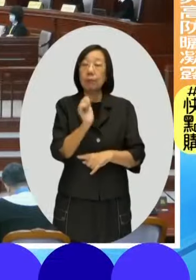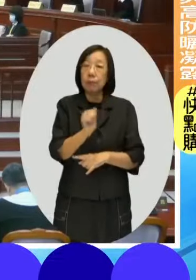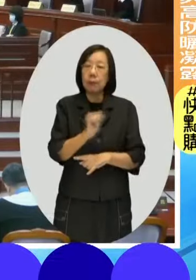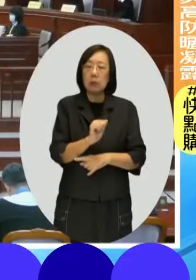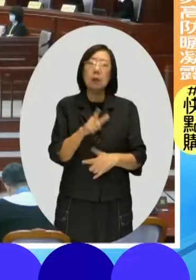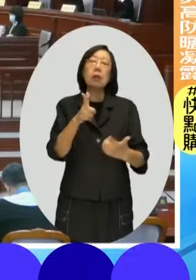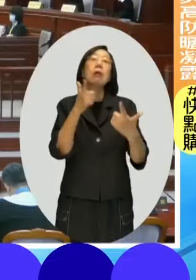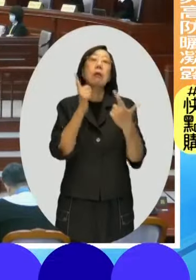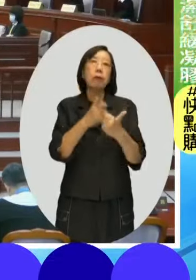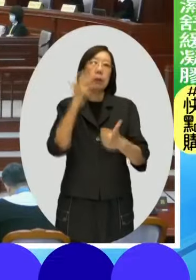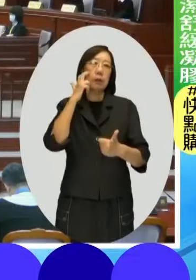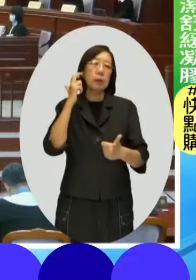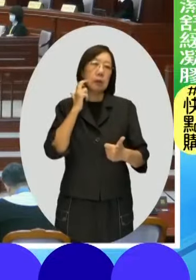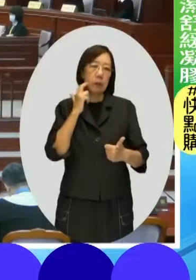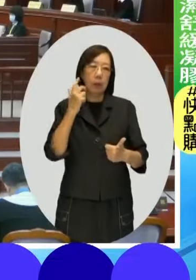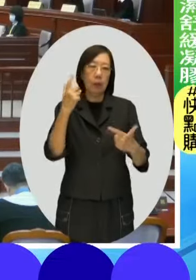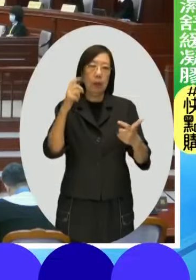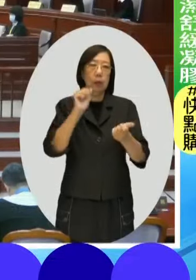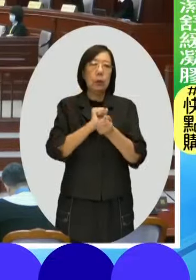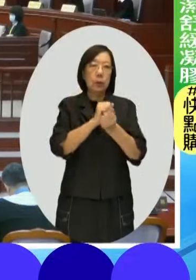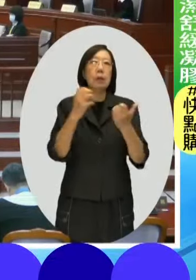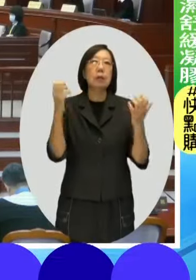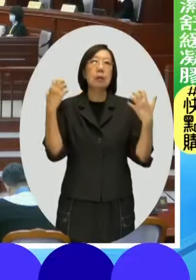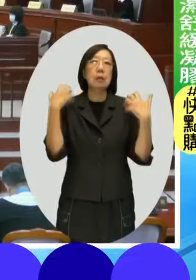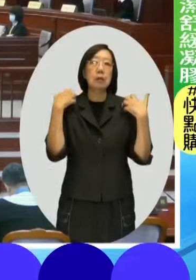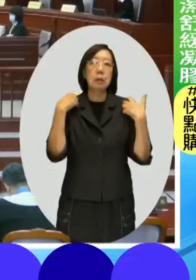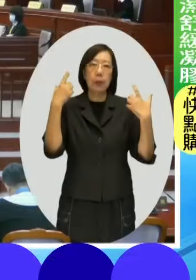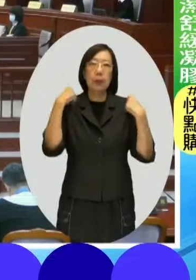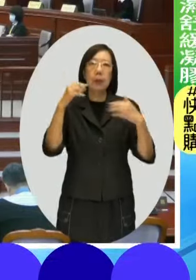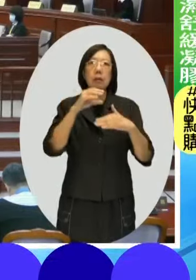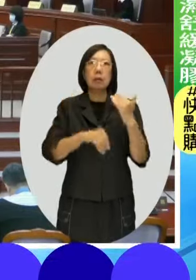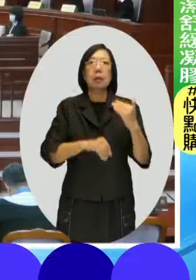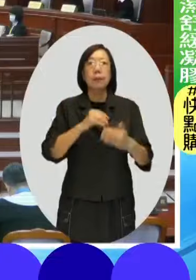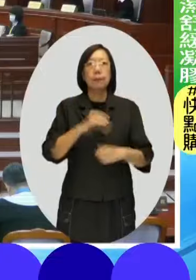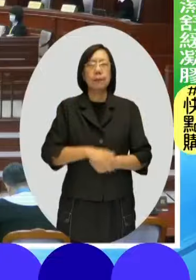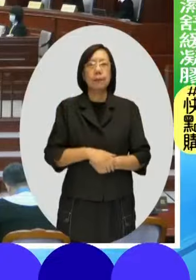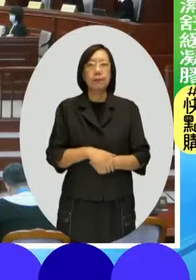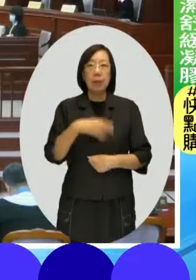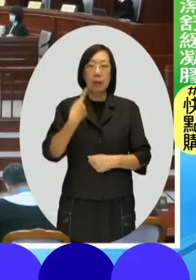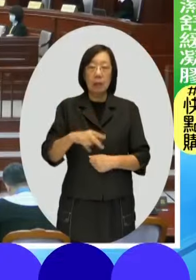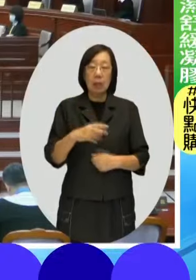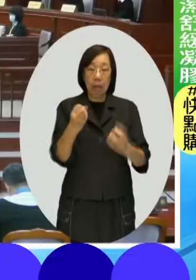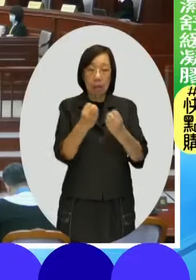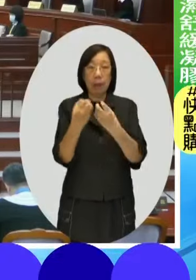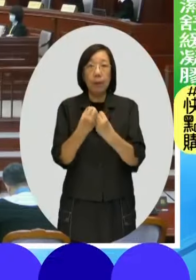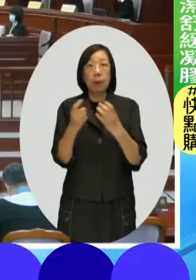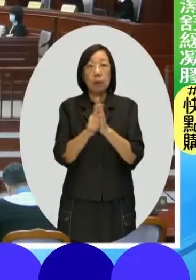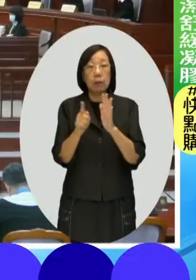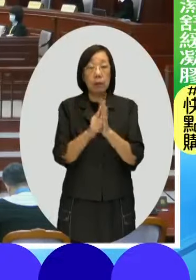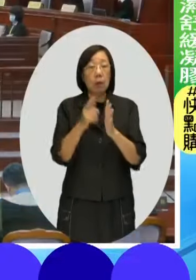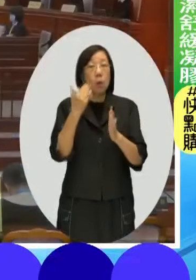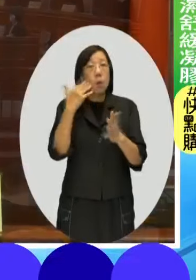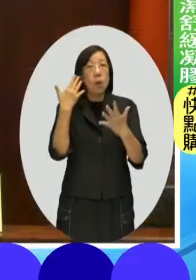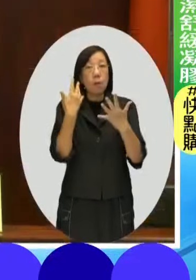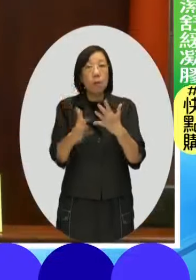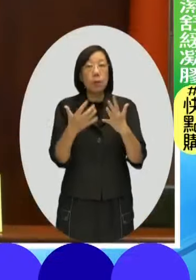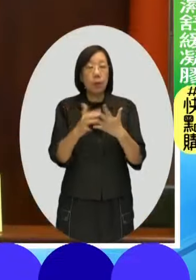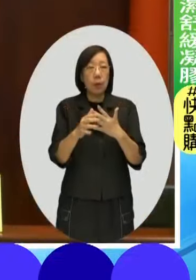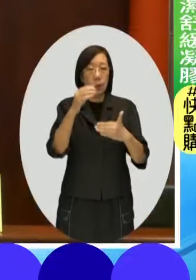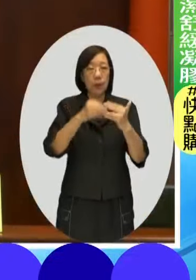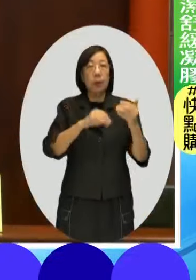没有杀人呢？你就装病啊，就回答我杀，我杀无尽啊，大师兄那个师父被妖怪抓走了，有病对吧？免